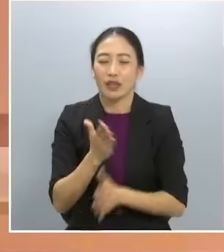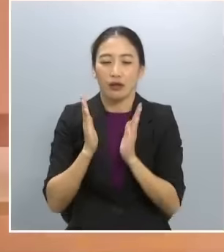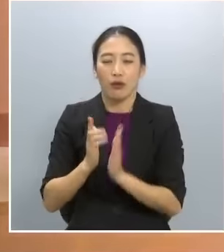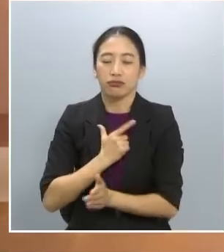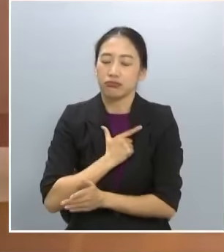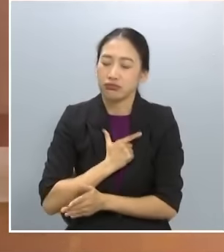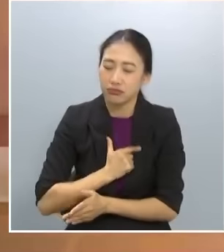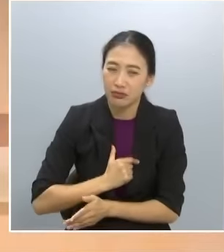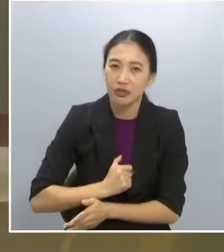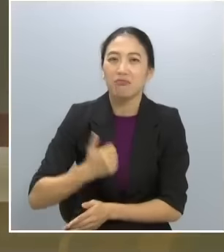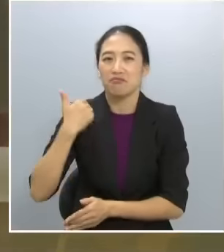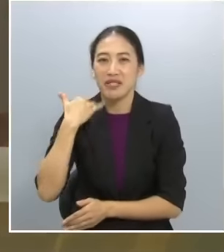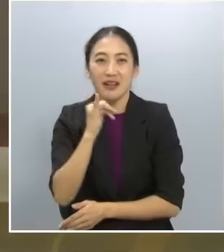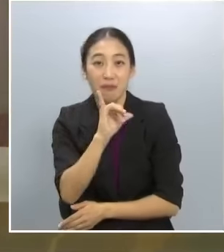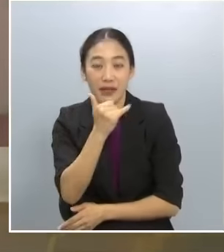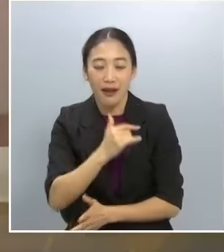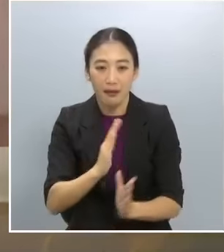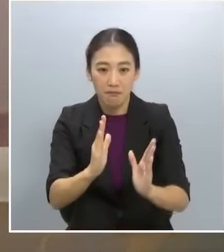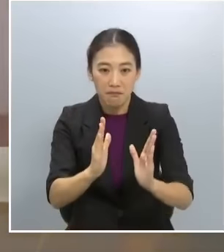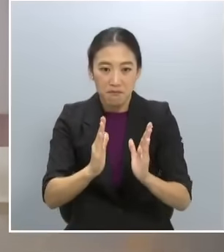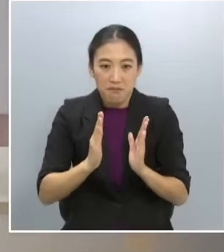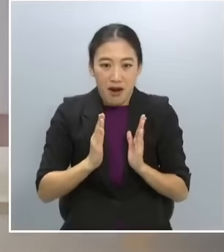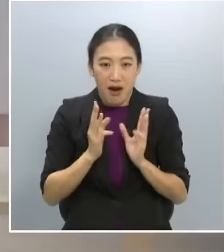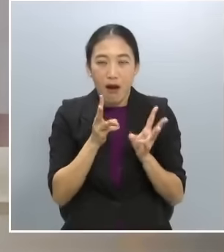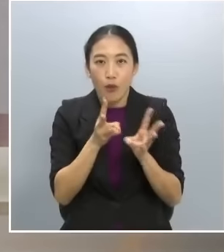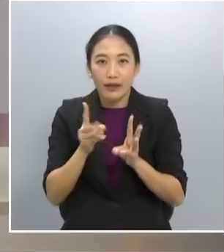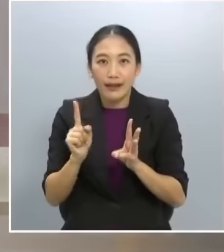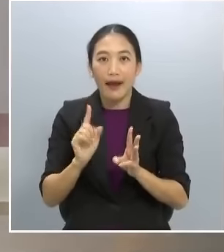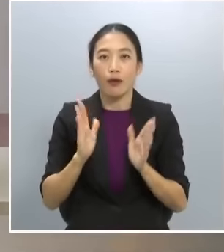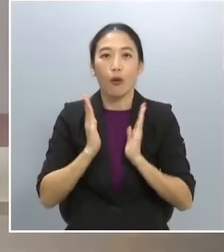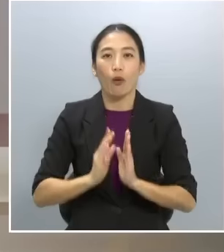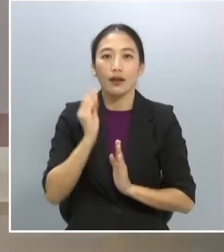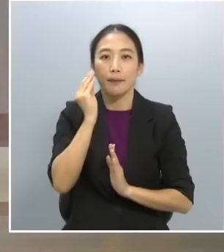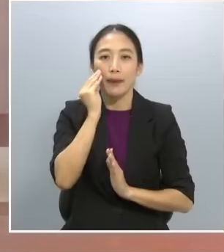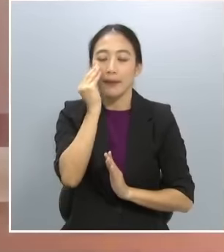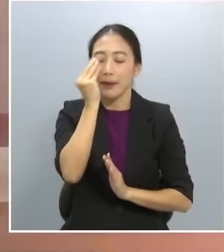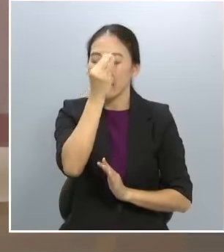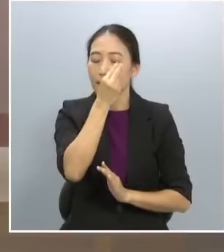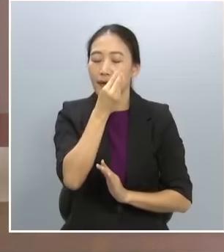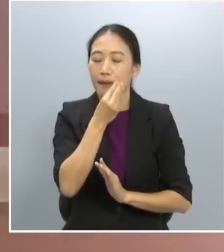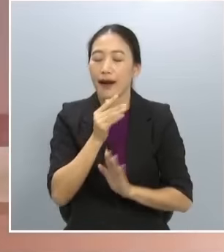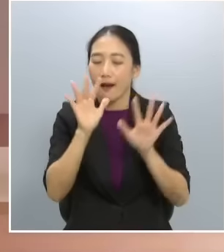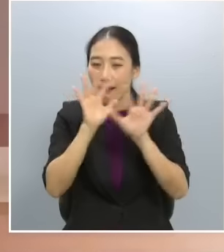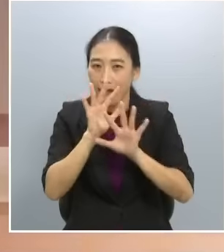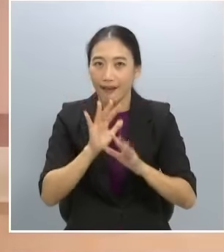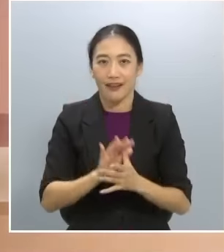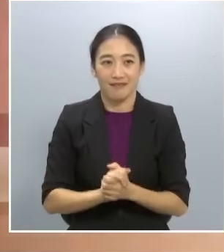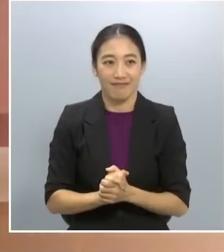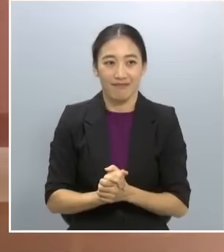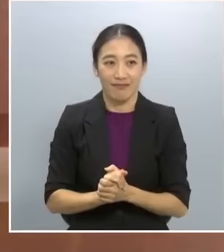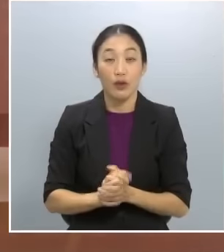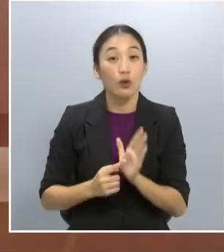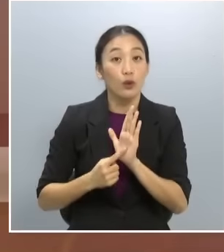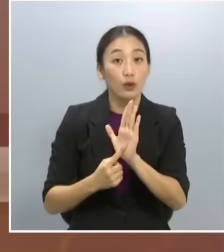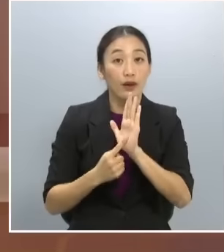แต่งหน้า สอนแต่งหน้าคือแก้มแดงอย่างนั้นเหรอ มีจริงๆค่ะยกตัวอย่างนะคะมีไทยเซโฟรานะคะเขาเป็นร้านขายเครื่องส